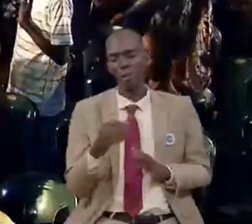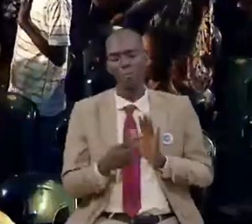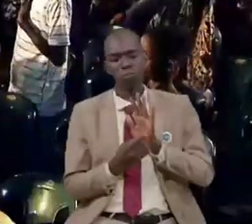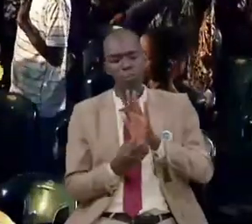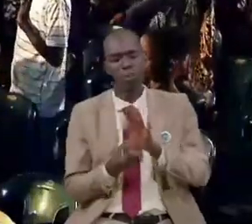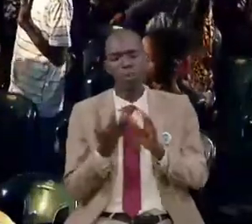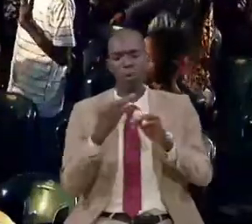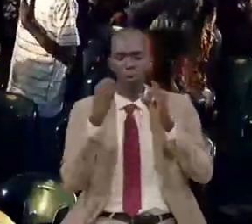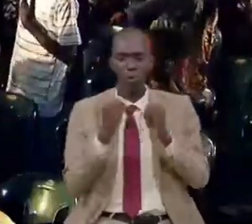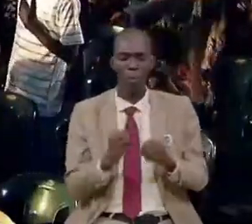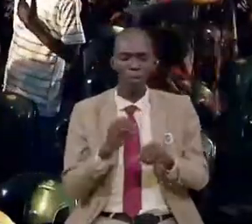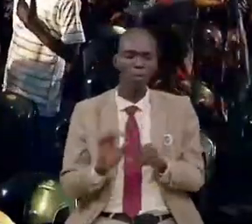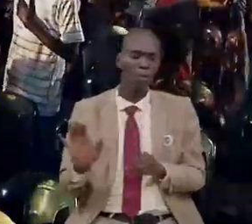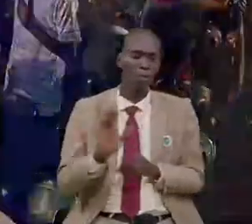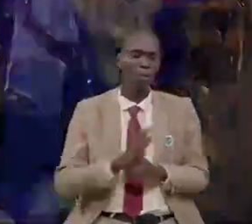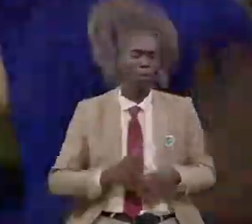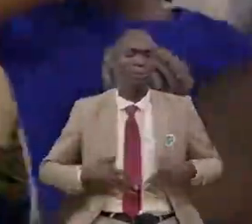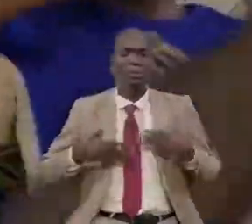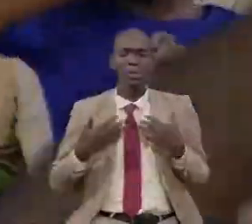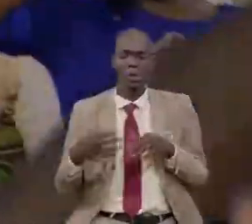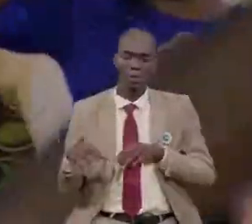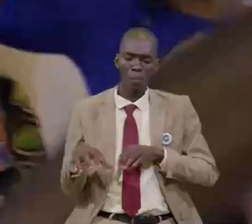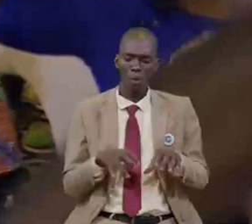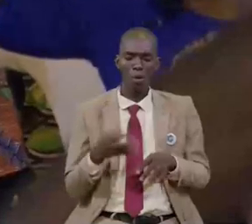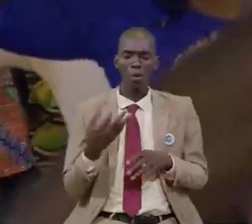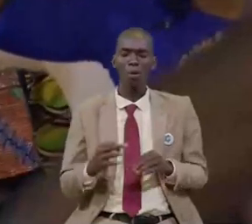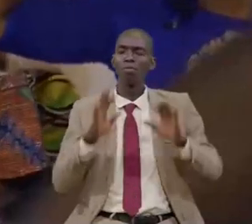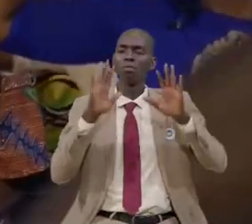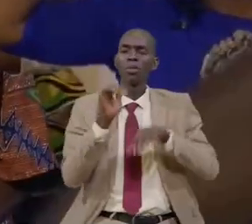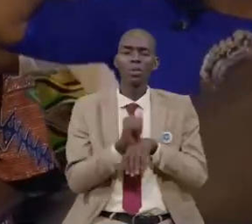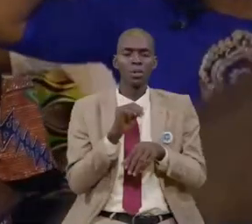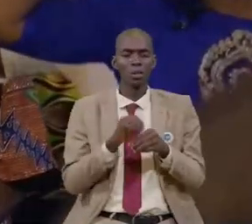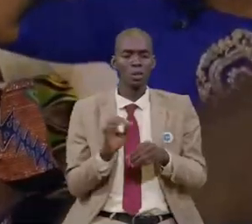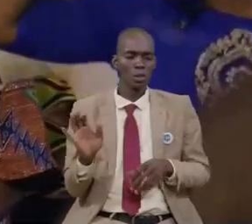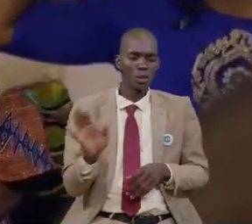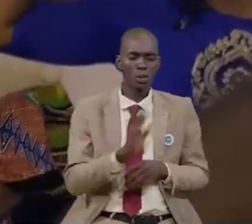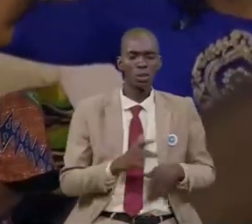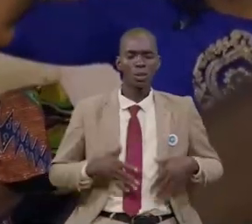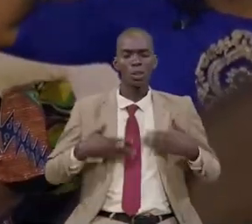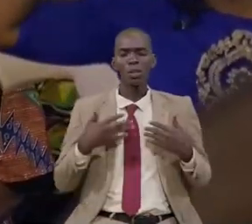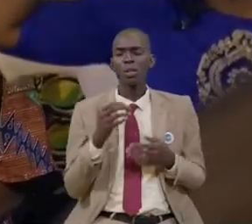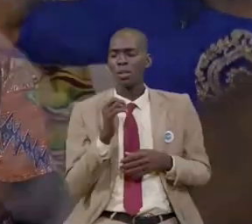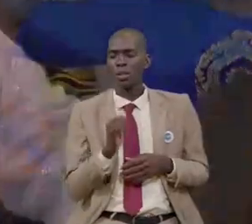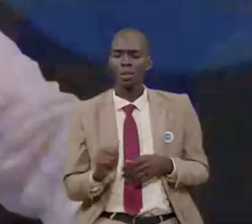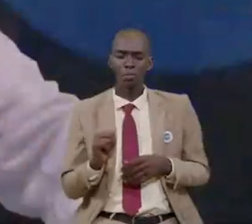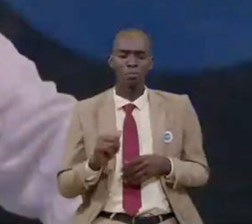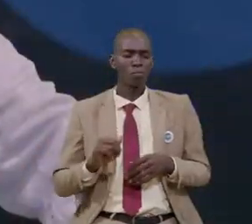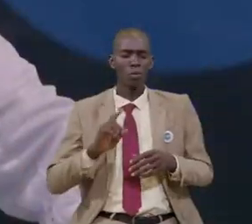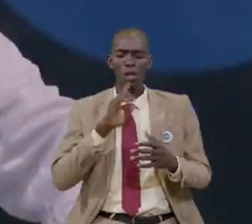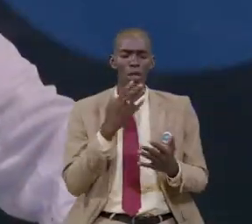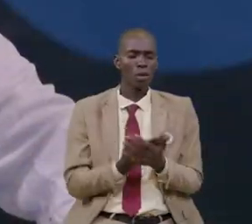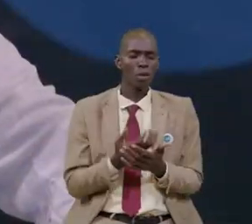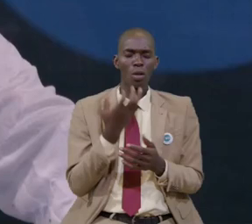votre vie. Qu'il est l'accomplissement de miracles dans votre vie. Qu'il est la confirmation d'une